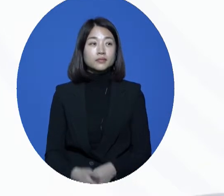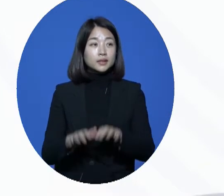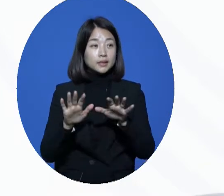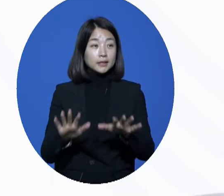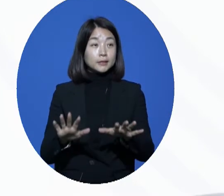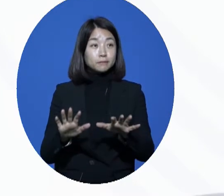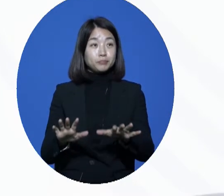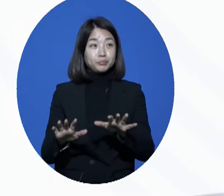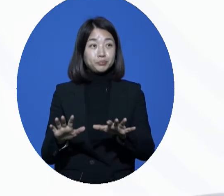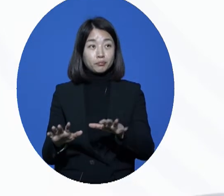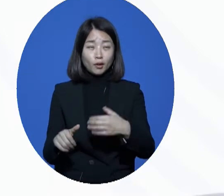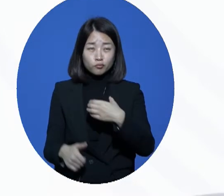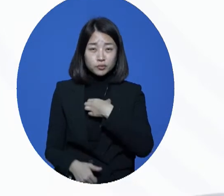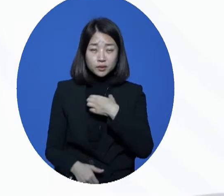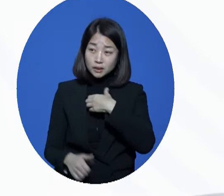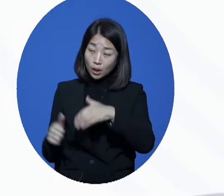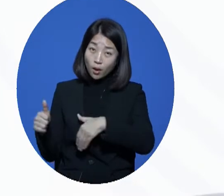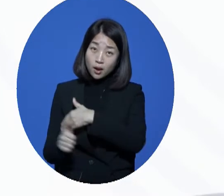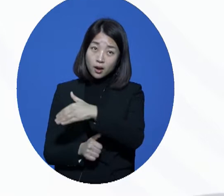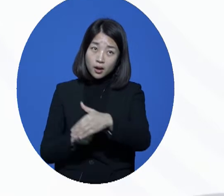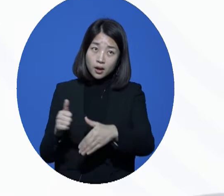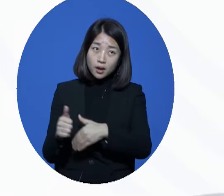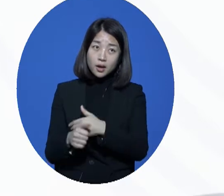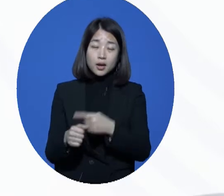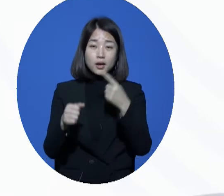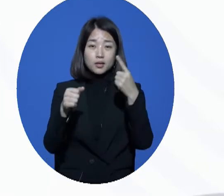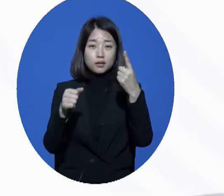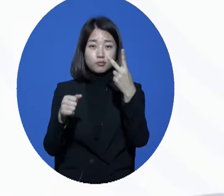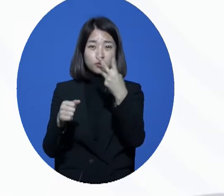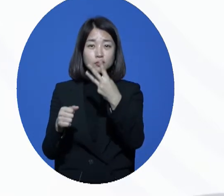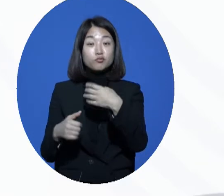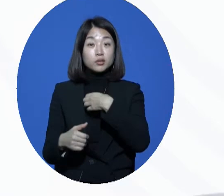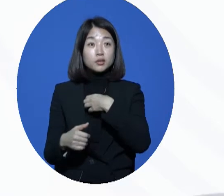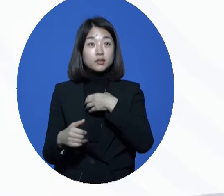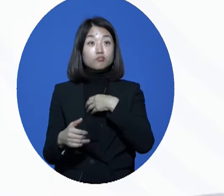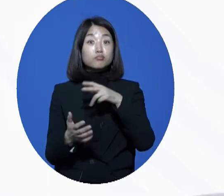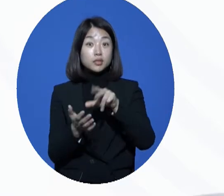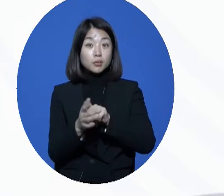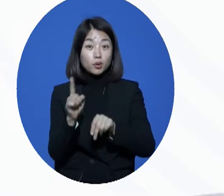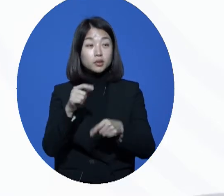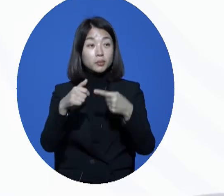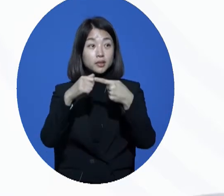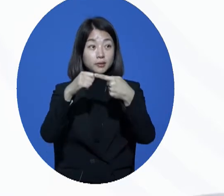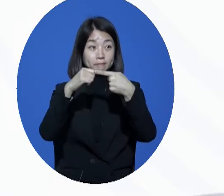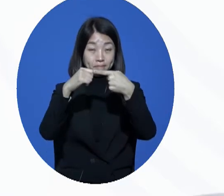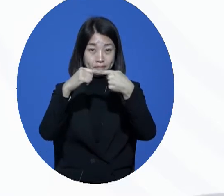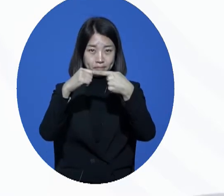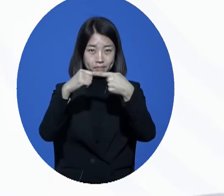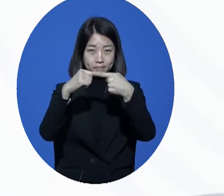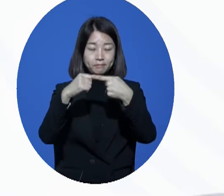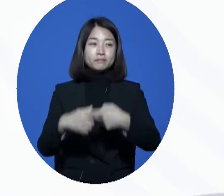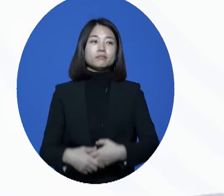지금 위기가 세 가지 정도를 드러내고 있다고 생각합니다. 먼저 첫 번째는